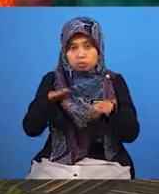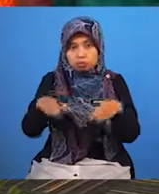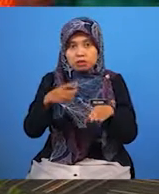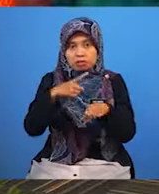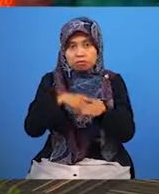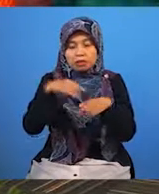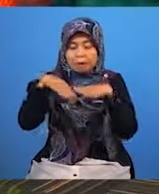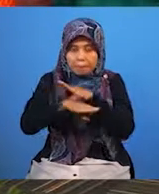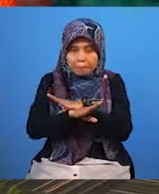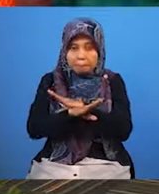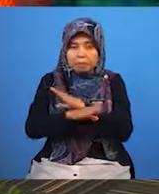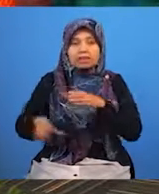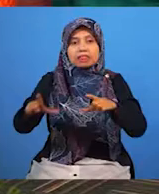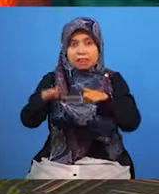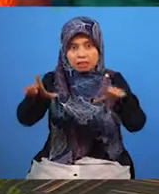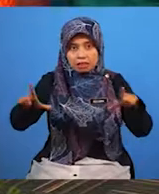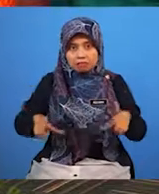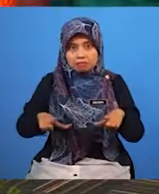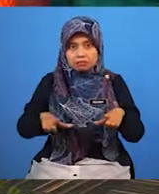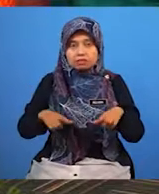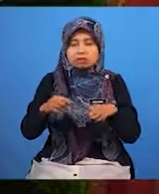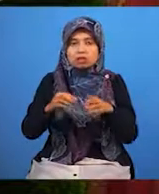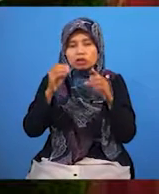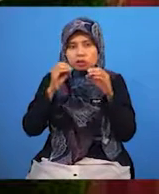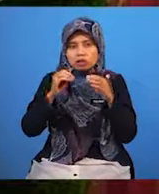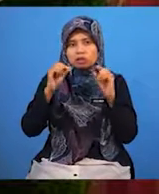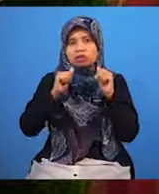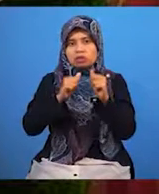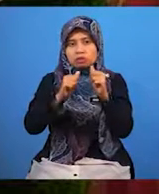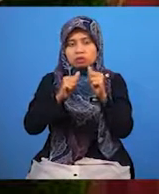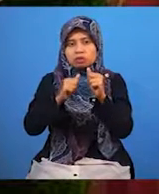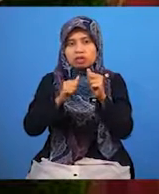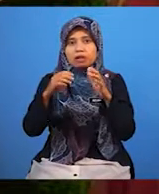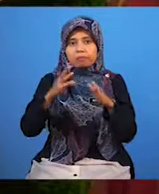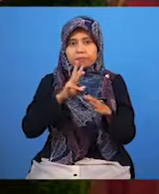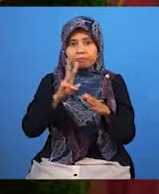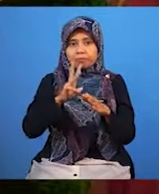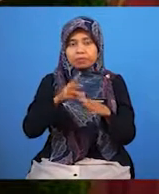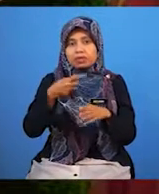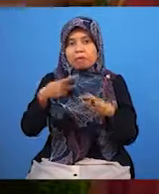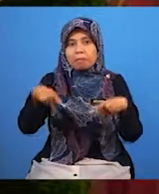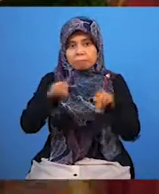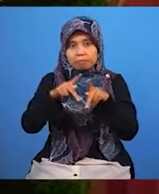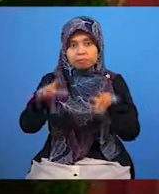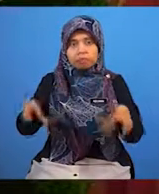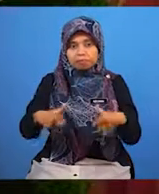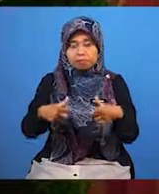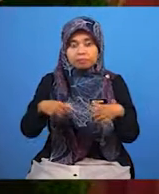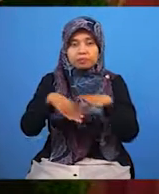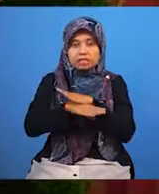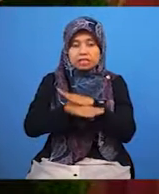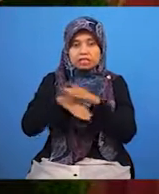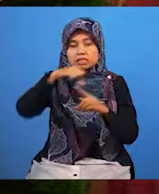kedalaman tertentu berasaskan komposisi air. Ia perlu dilakukan di sekitar kawasan